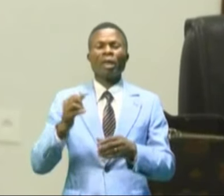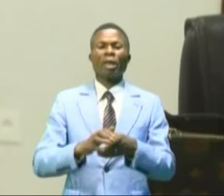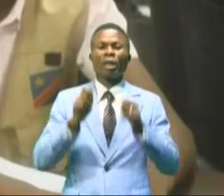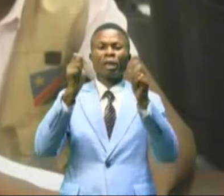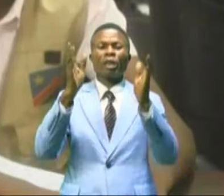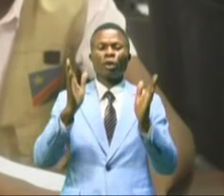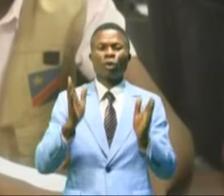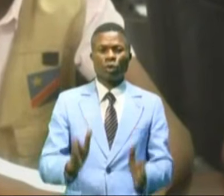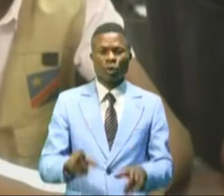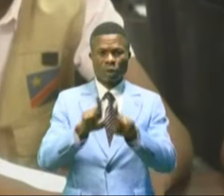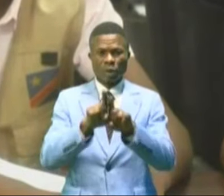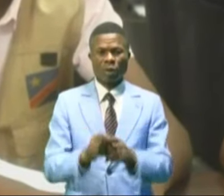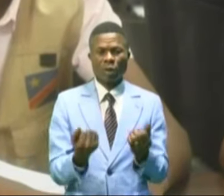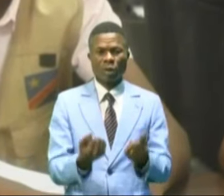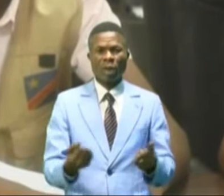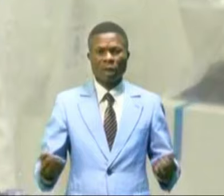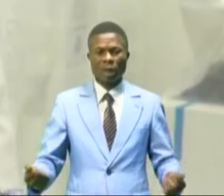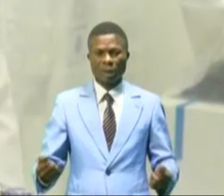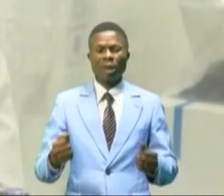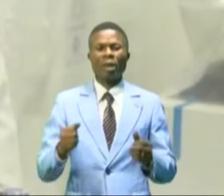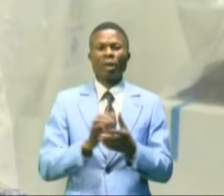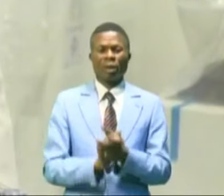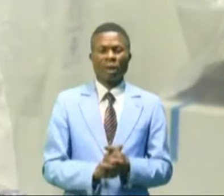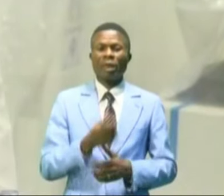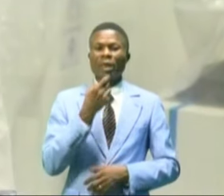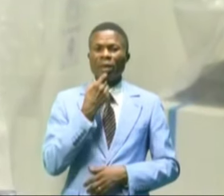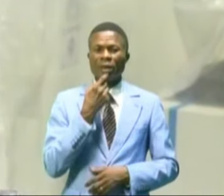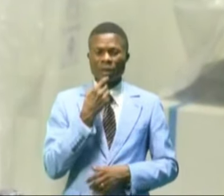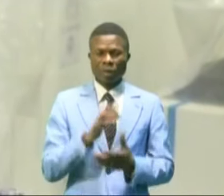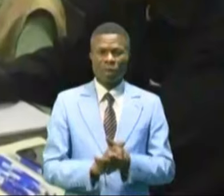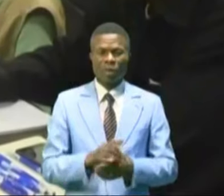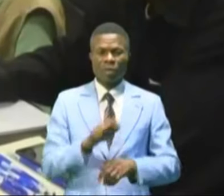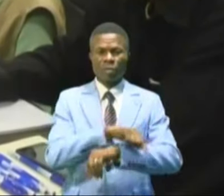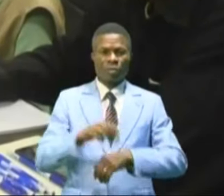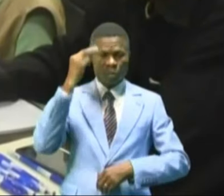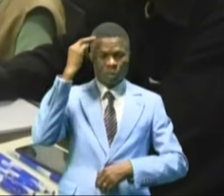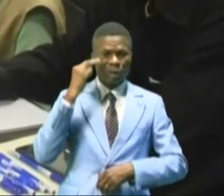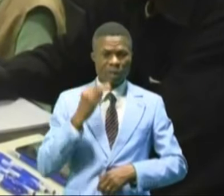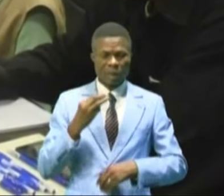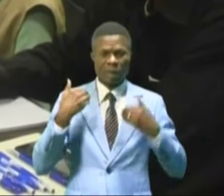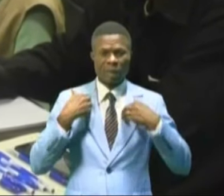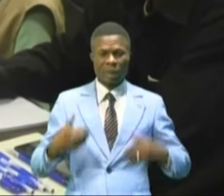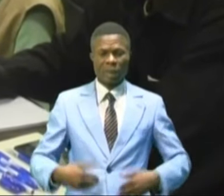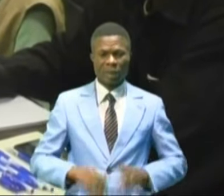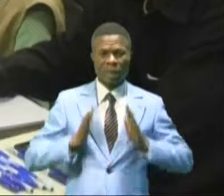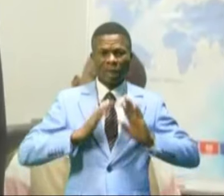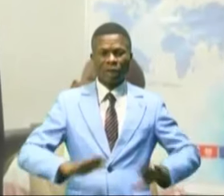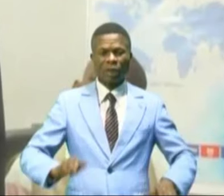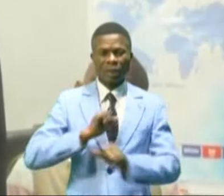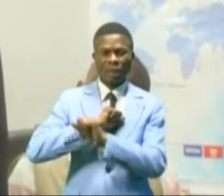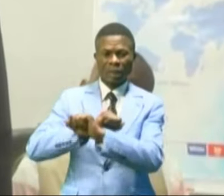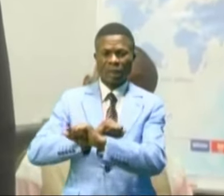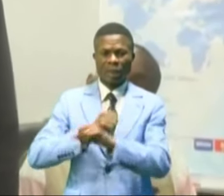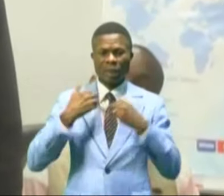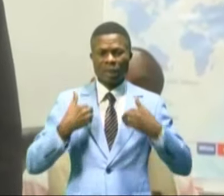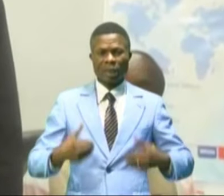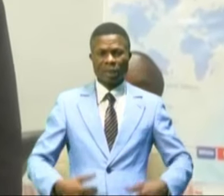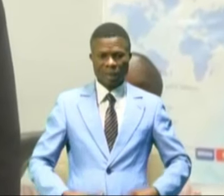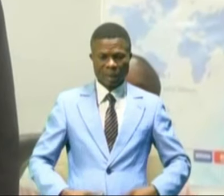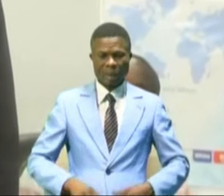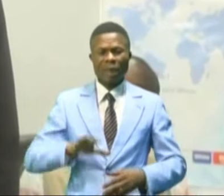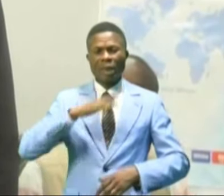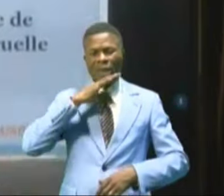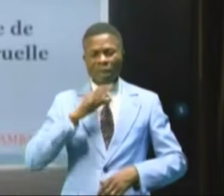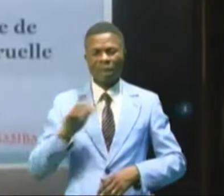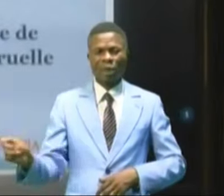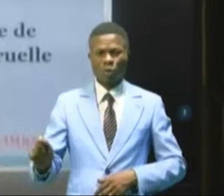médias et des enfants reporters. Histoire pour le ministère de la Santé, Hygiène et Prévention, à travers la direction Hygiène et Salubrité